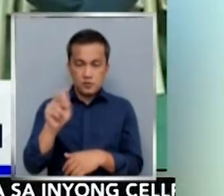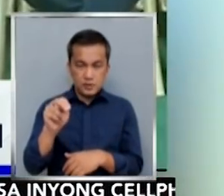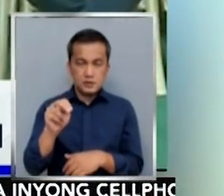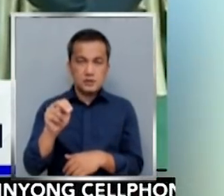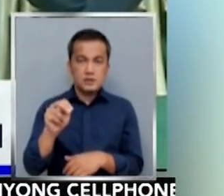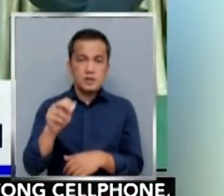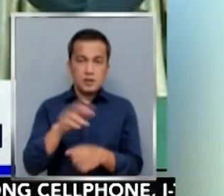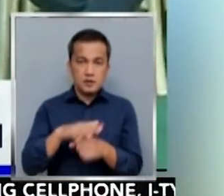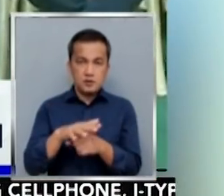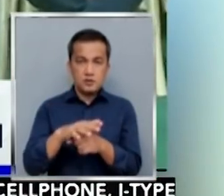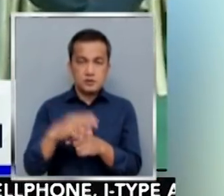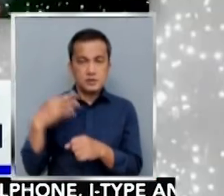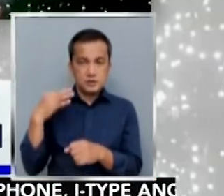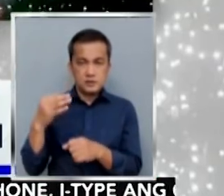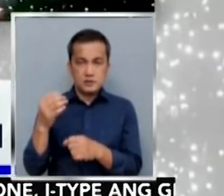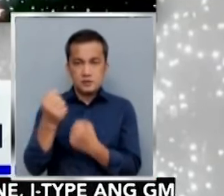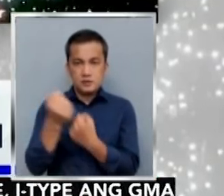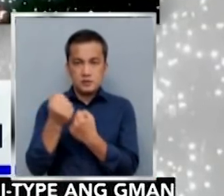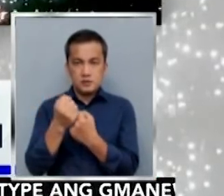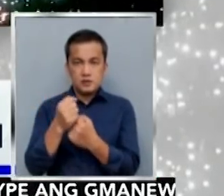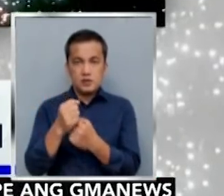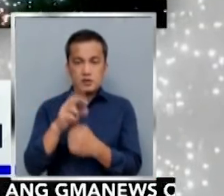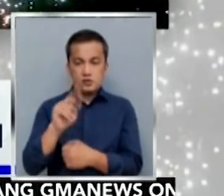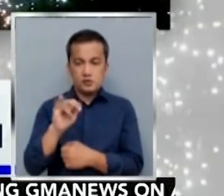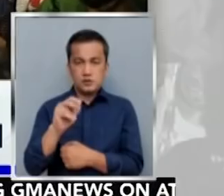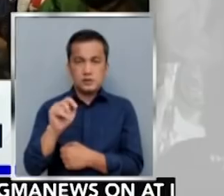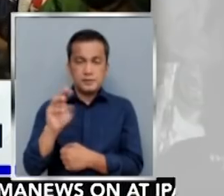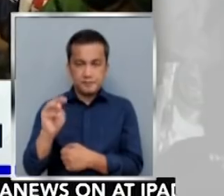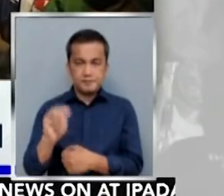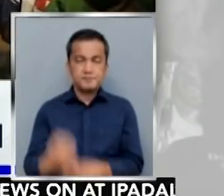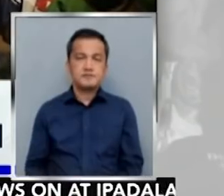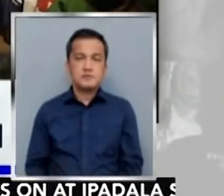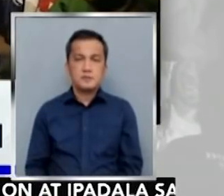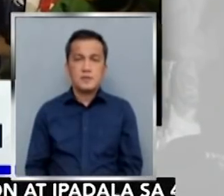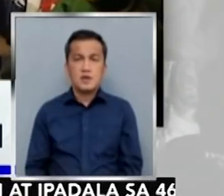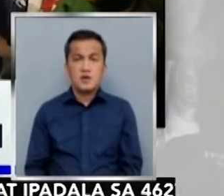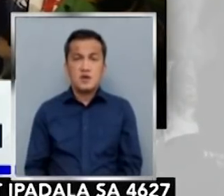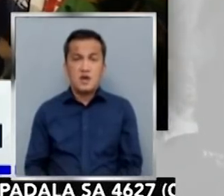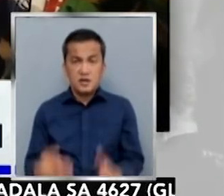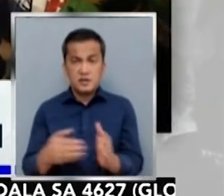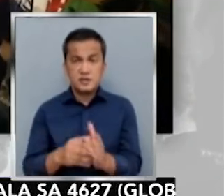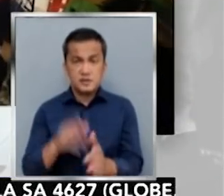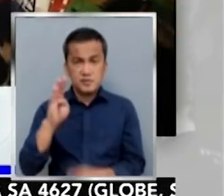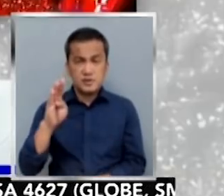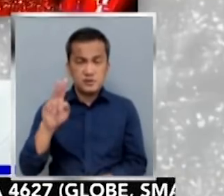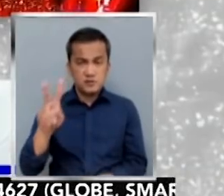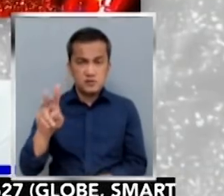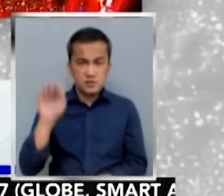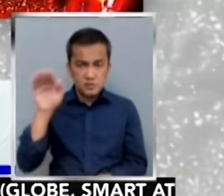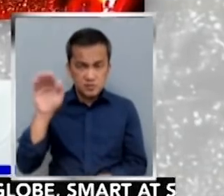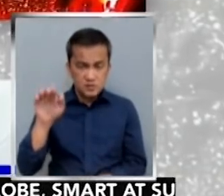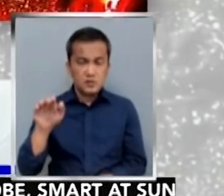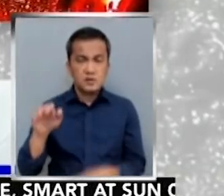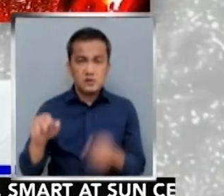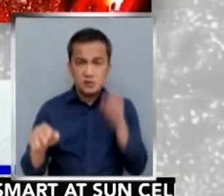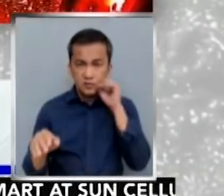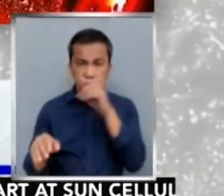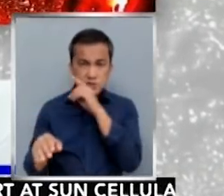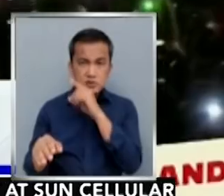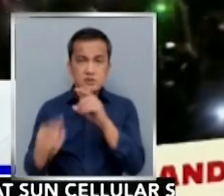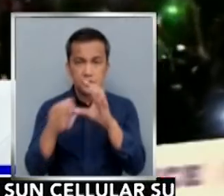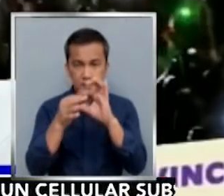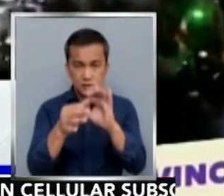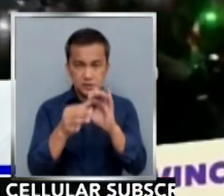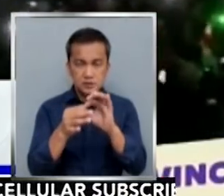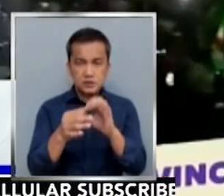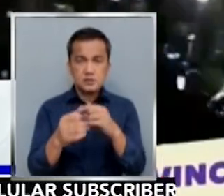na sumusuporta sa unit team. Muling nanawagan sina Marcos at Duterte ng pagkakaisa at sinabing ipagpatuloy nila